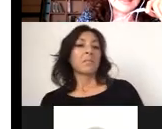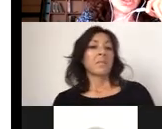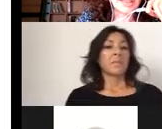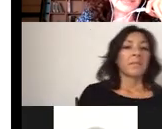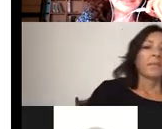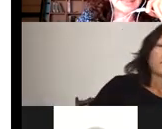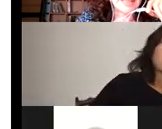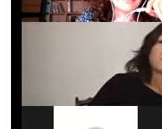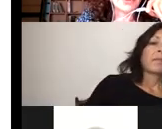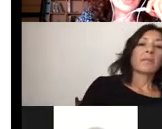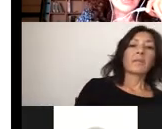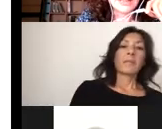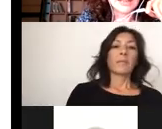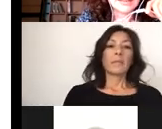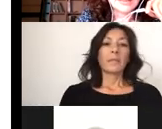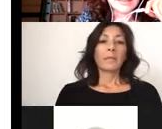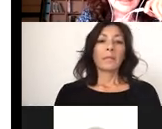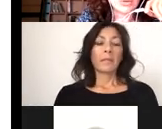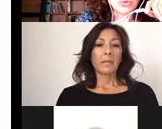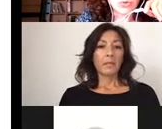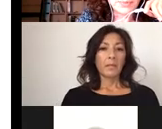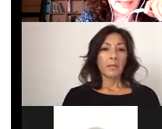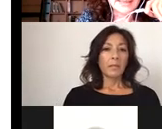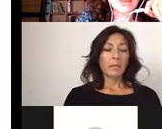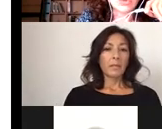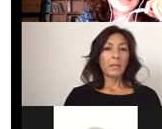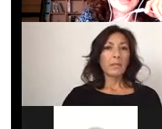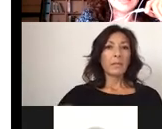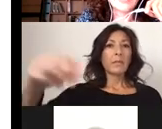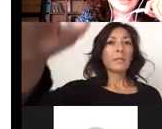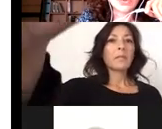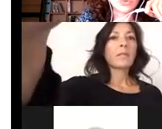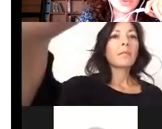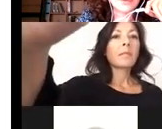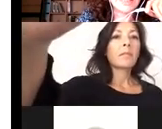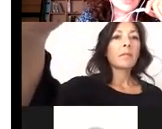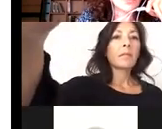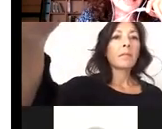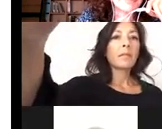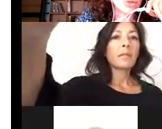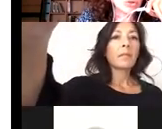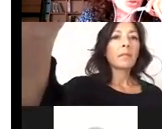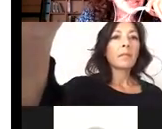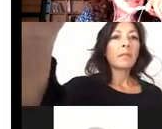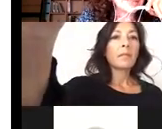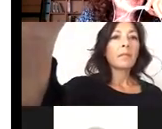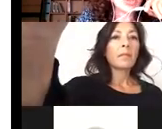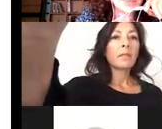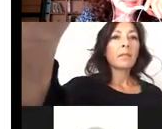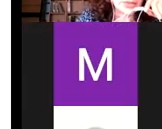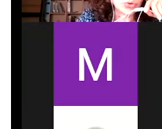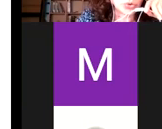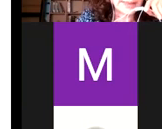la strategia messa in campo eh da parte dell'Unione Europea nel contrastare le fake news viene in qualche modo eh